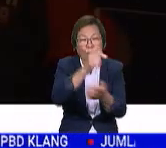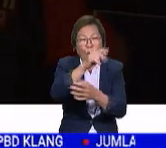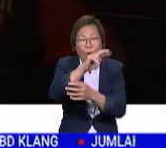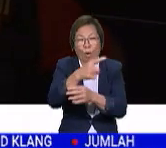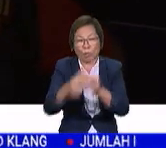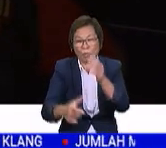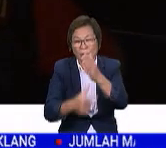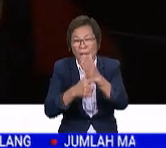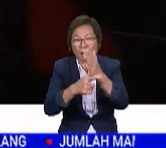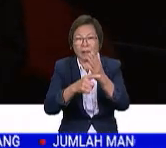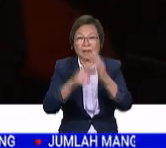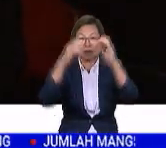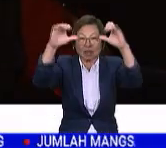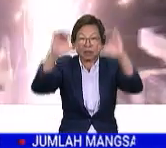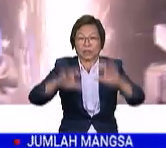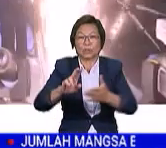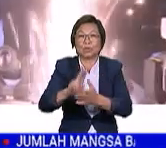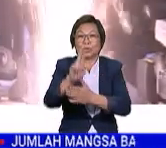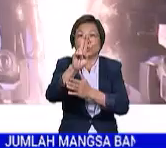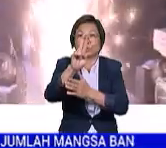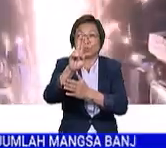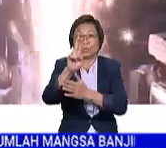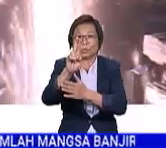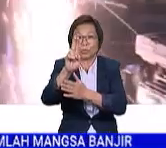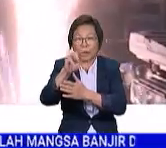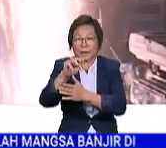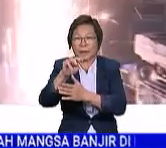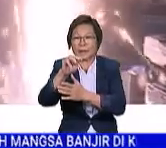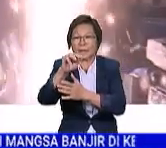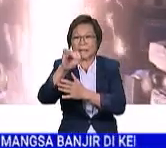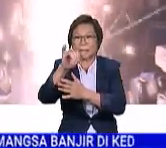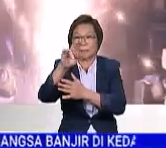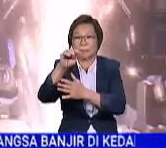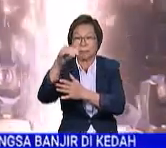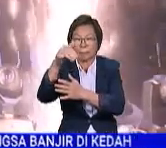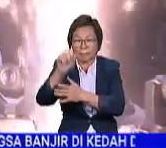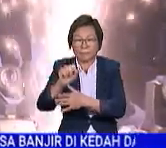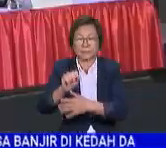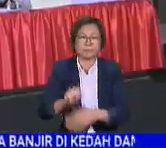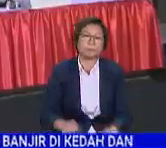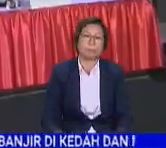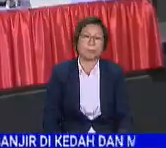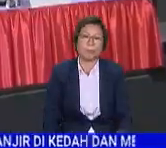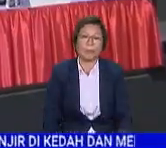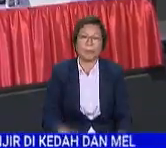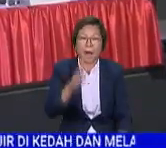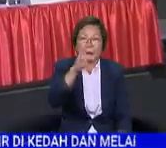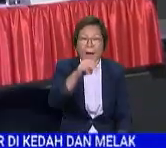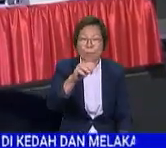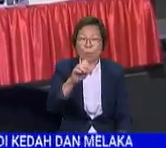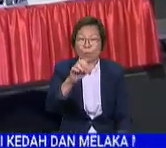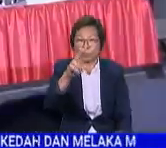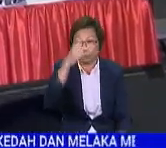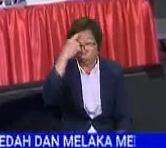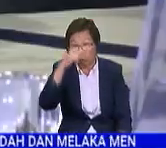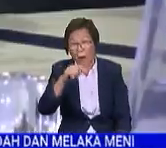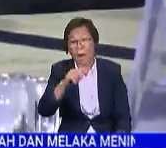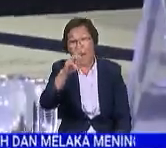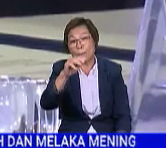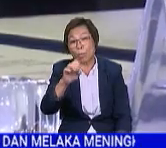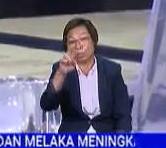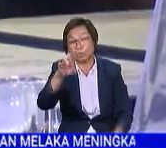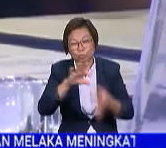dana transley Universiti Malaysia Sarawak Profesor Doktor Muhammad coding.id emoyu tersebut adalah bagi